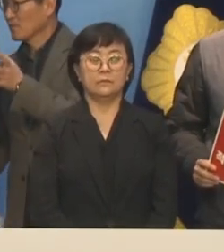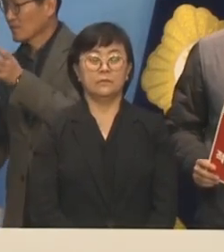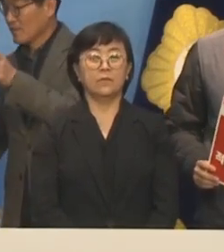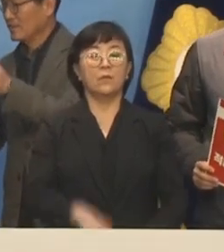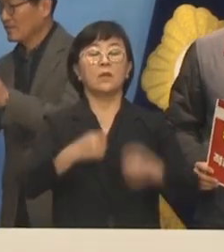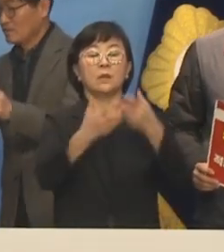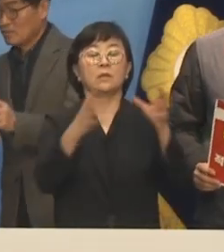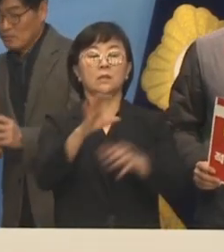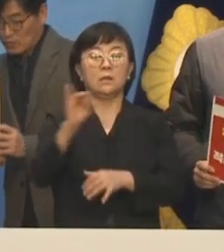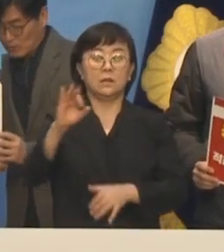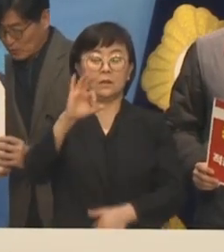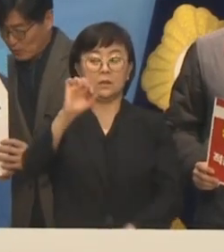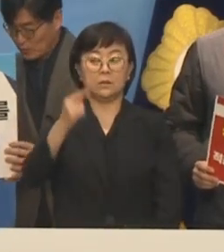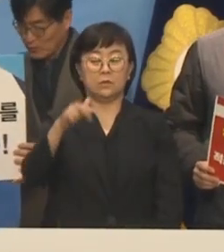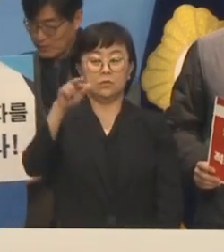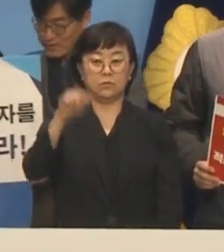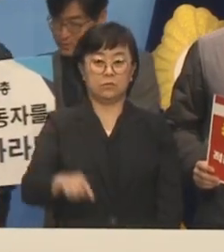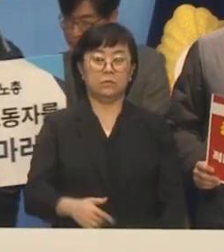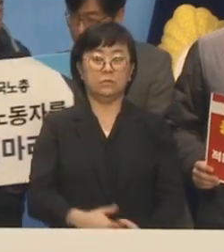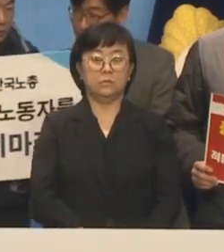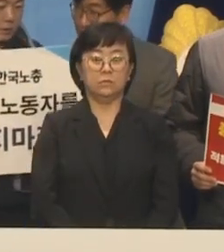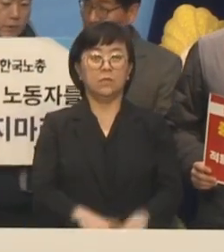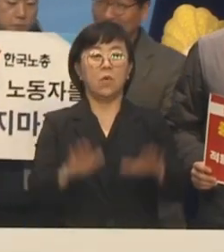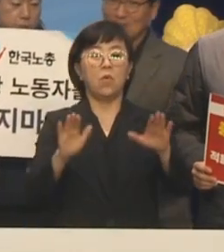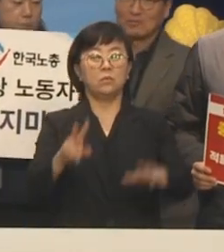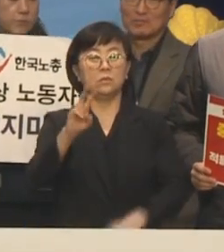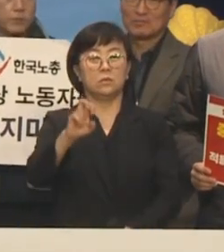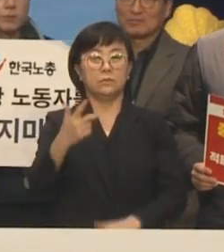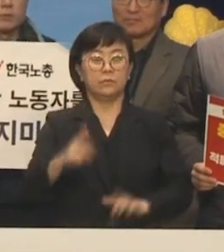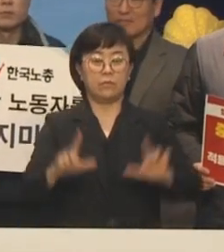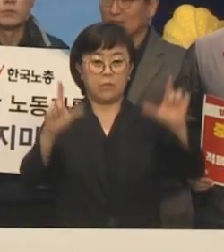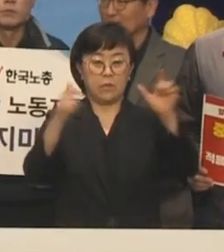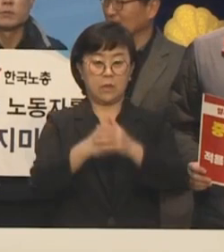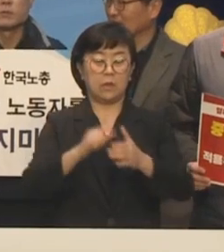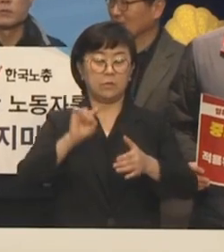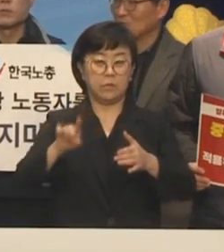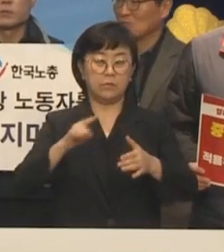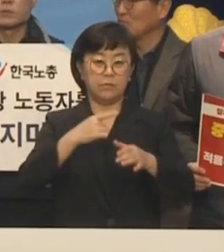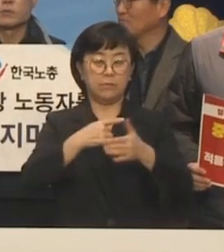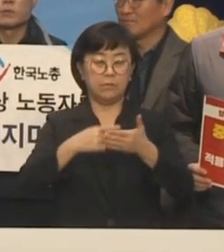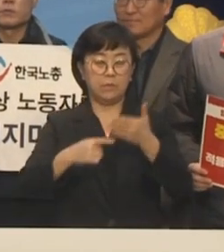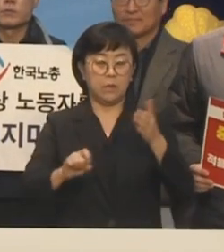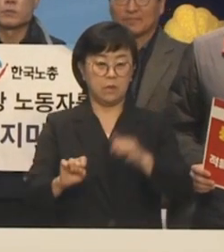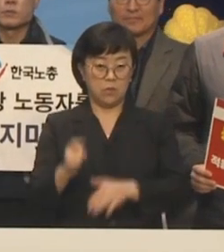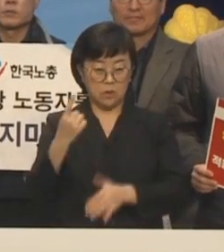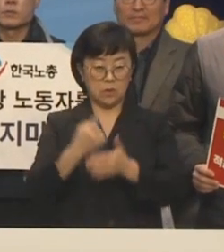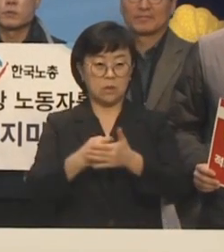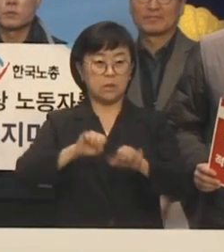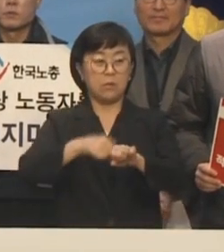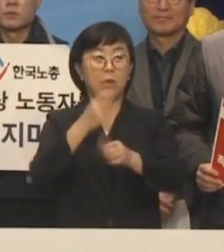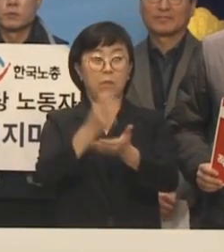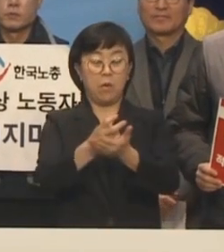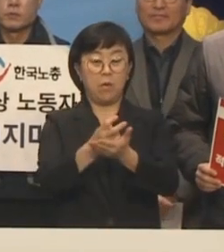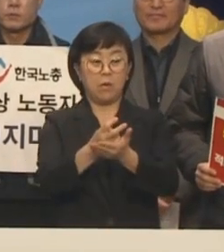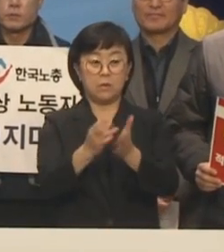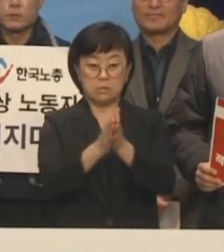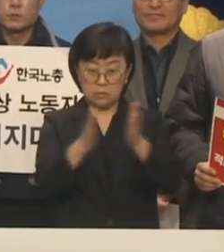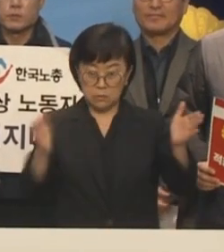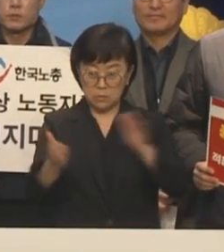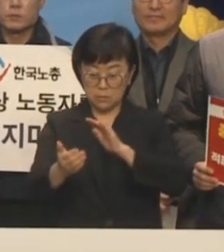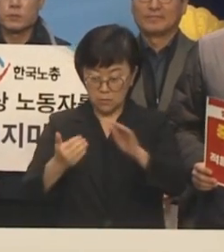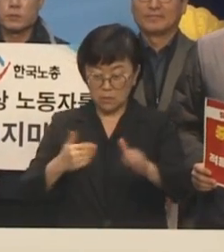정의당 이은주 의원입니다. 오는 27일 중대재해법 확대 시행을 앞두고